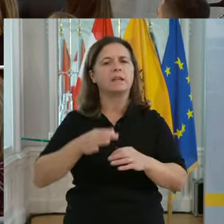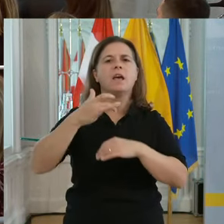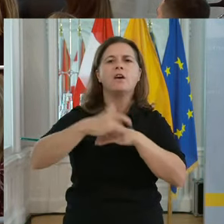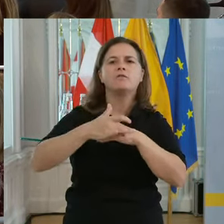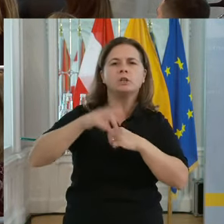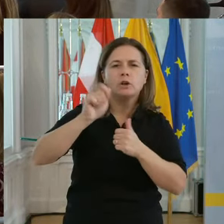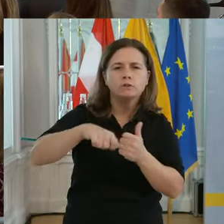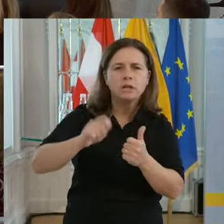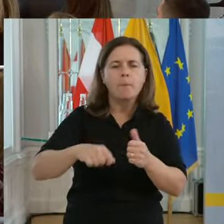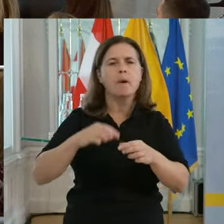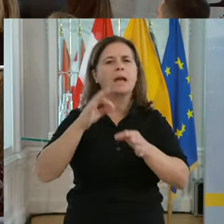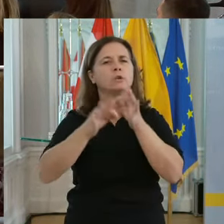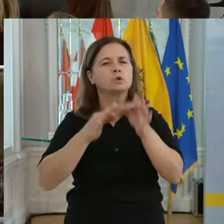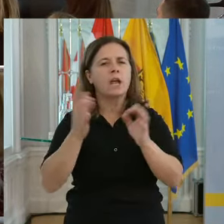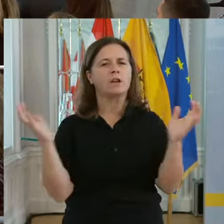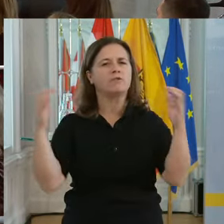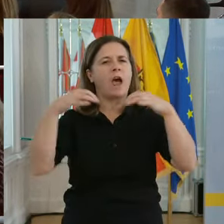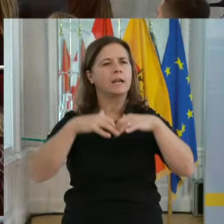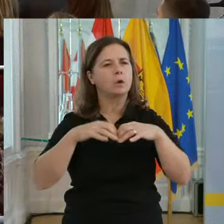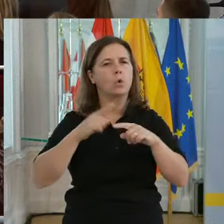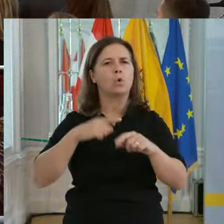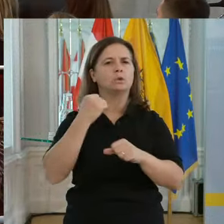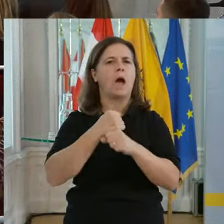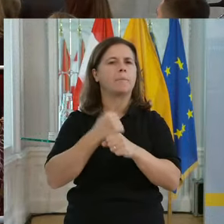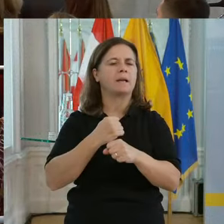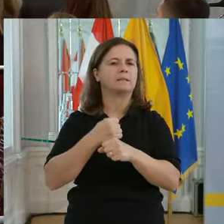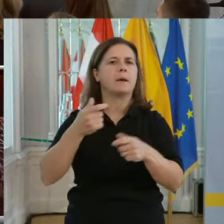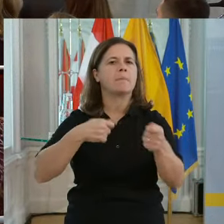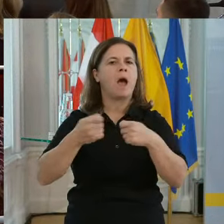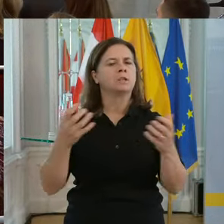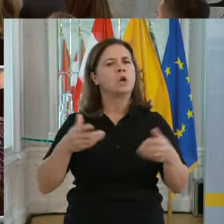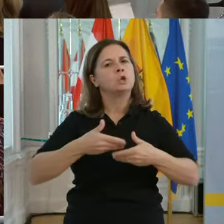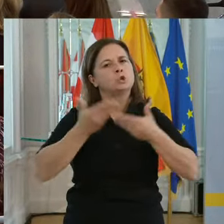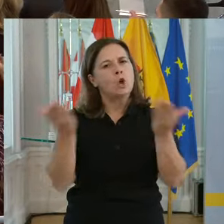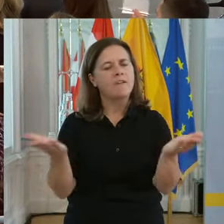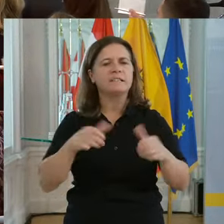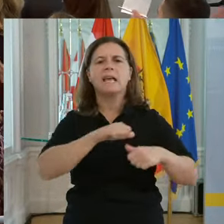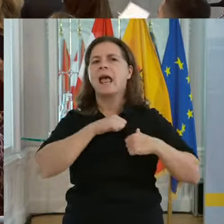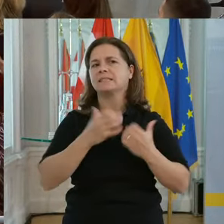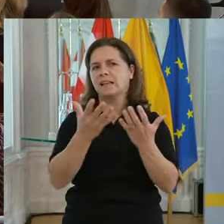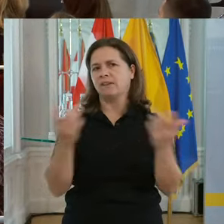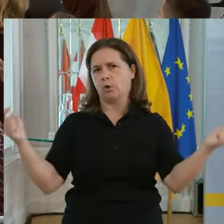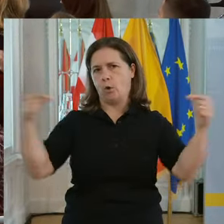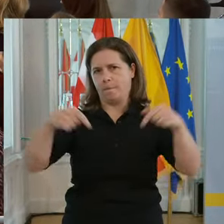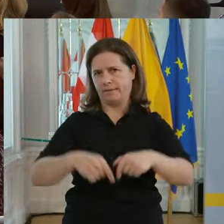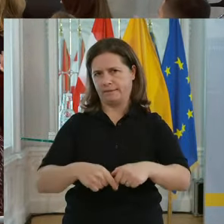Wirtschaftskammer, der Industriellen Vereinigung und des Arbeitsmarktservice Kärnten. Herzlich willkommen.